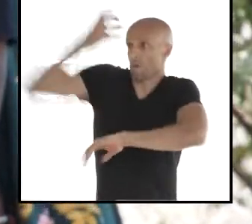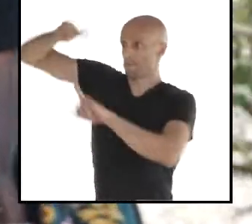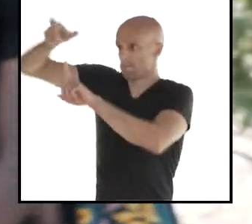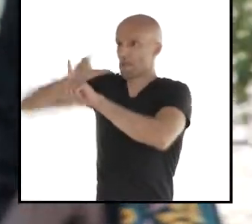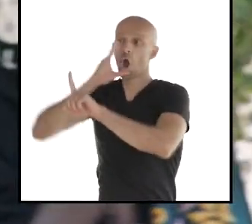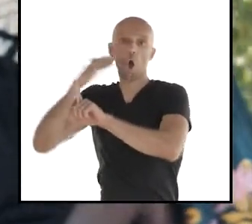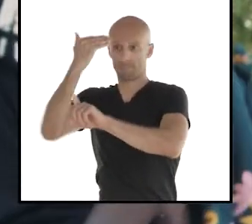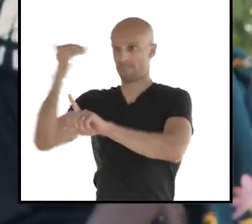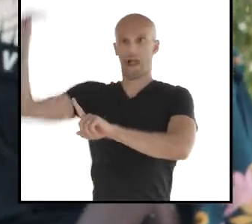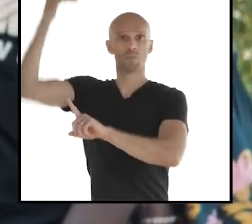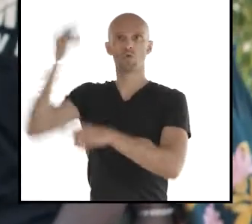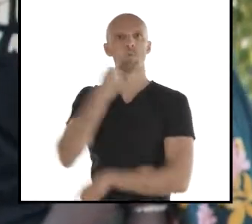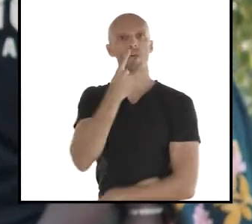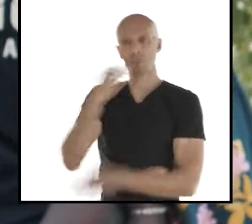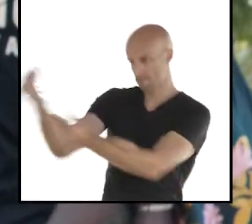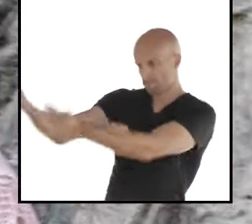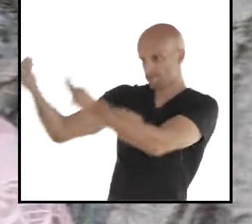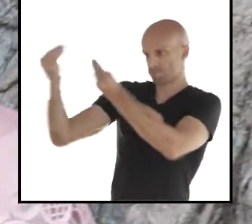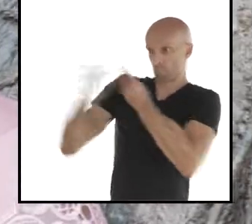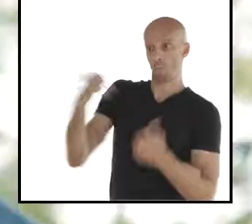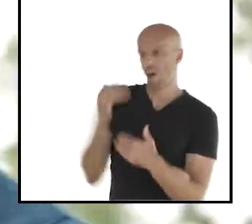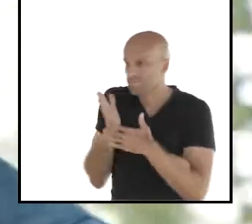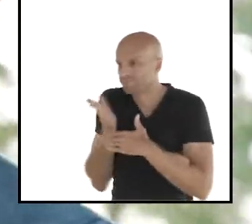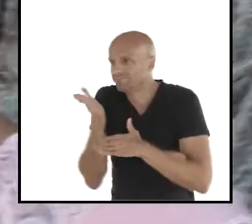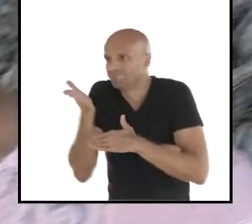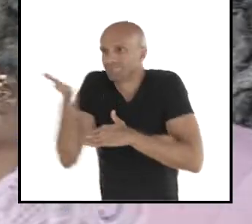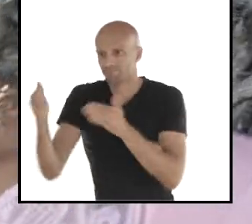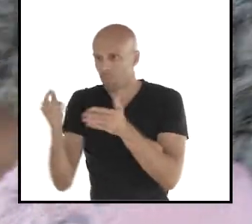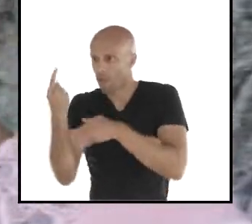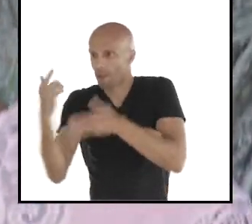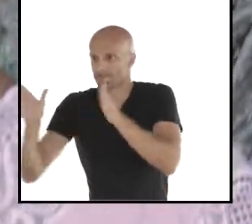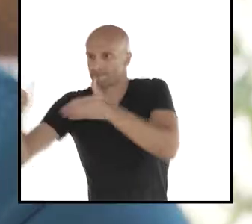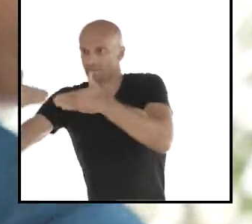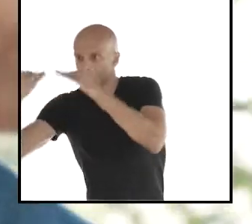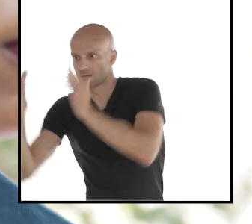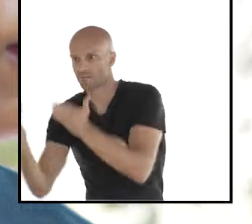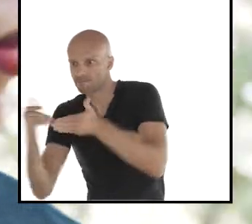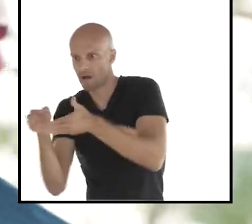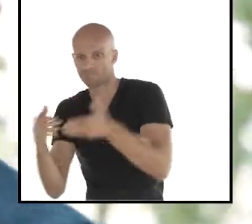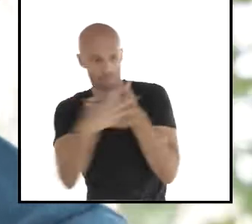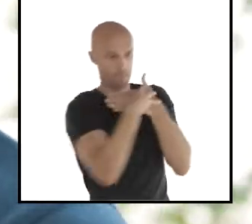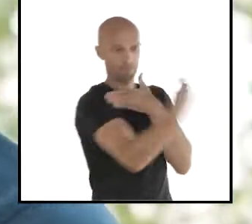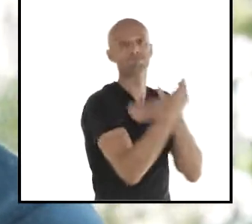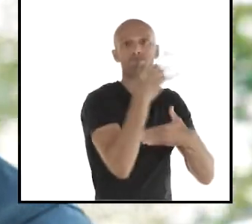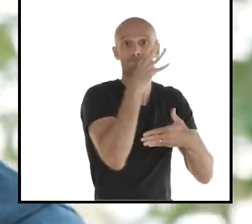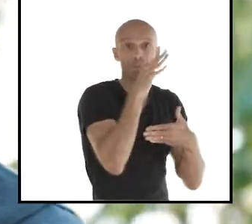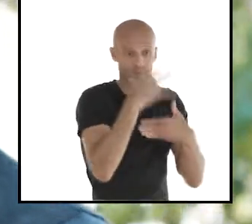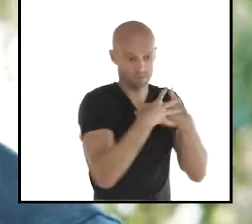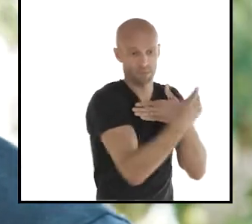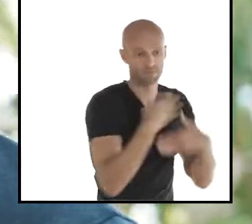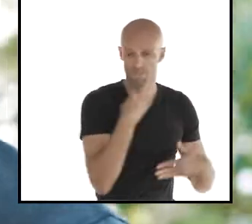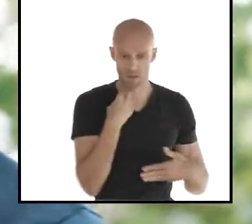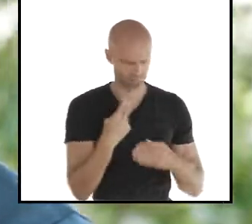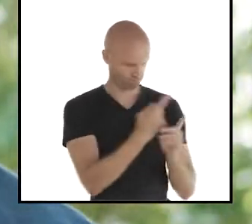Alors, une journée ensoleillée, attirée par la promesse d'une gourmandise sucrée, s'engouffre-t-elle, extirpée malgré son ingénuité, du premier certain point,